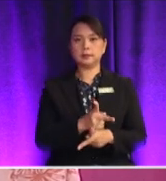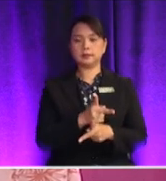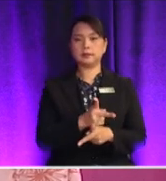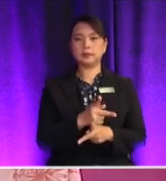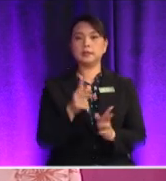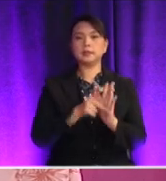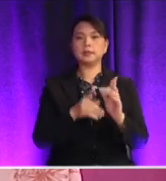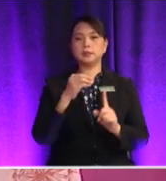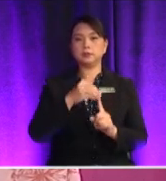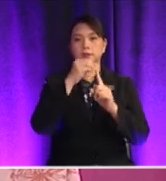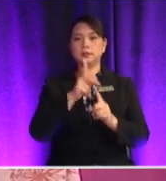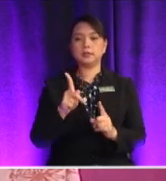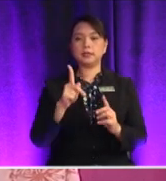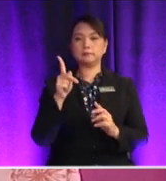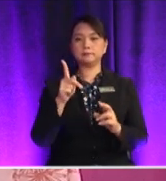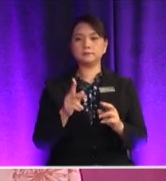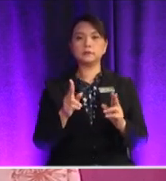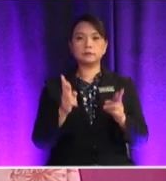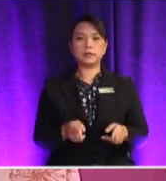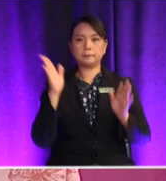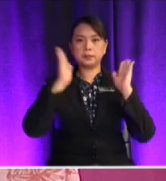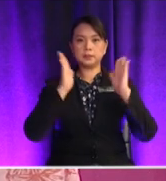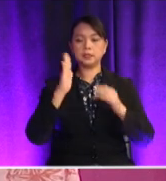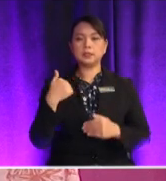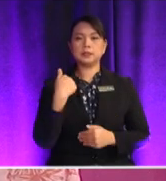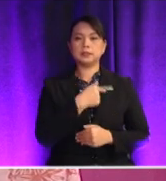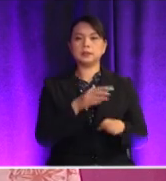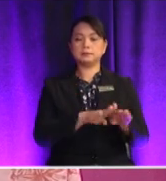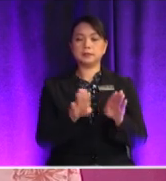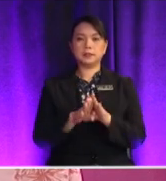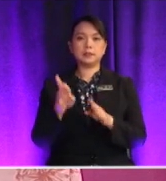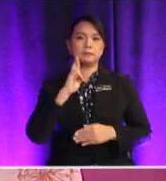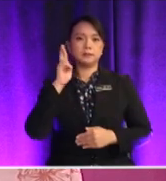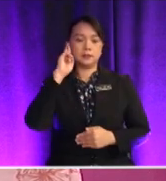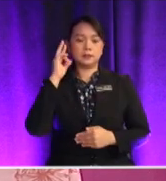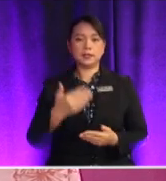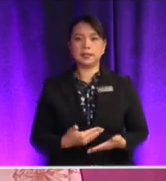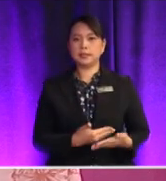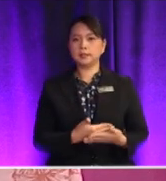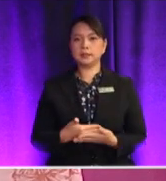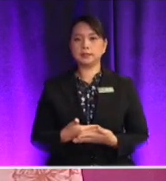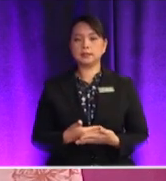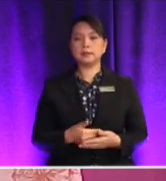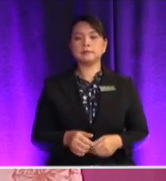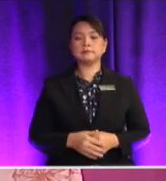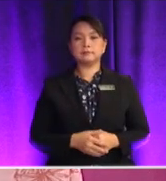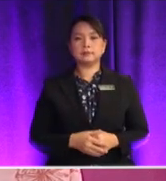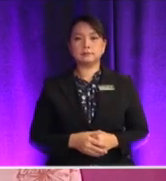Siapa tu? Iaitu kita lah. Kita sebagai seorang remaja, anak, sebagai penganut setiap